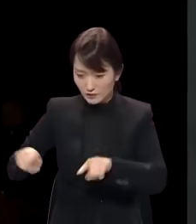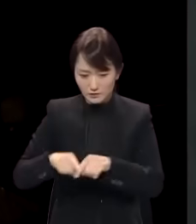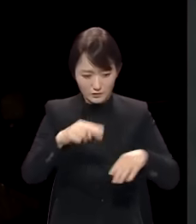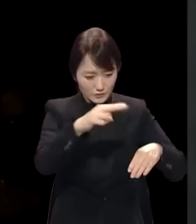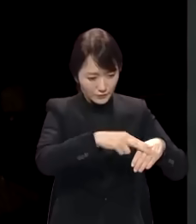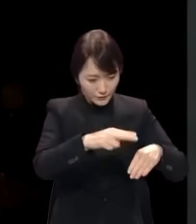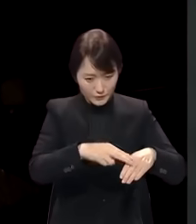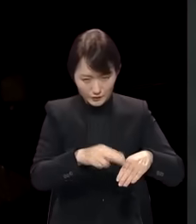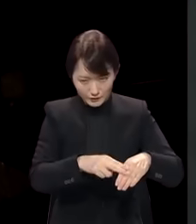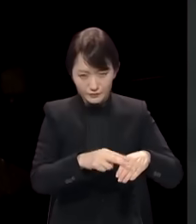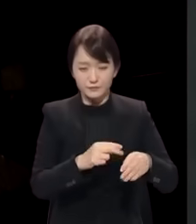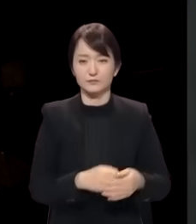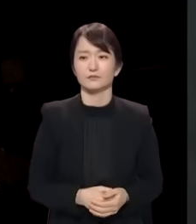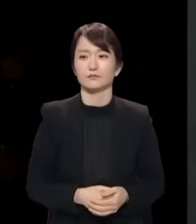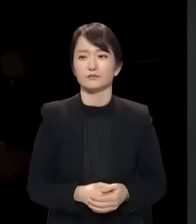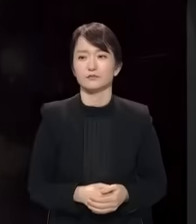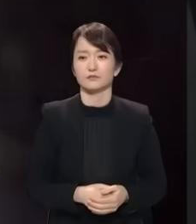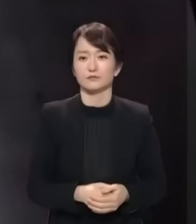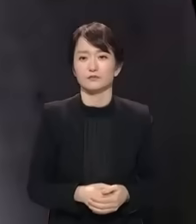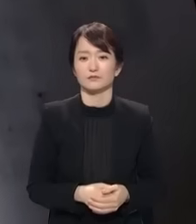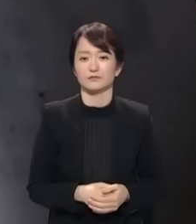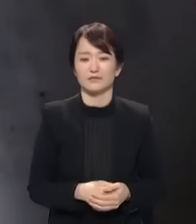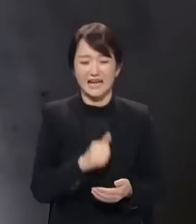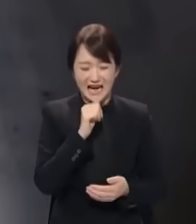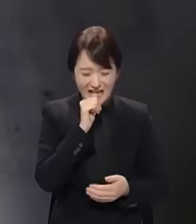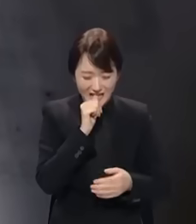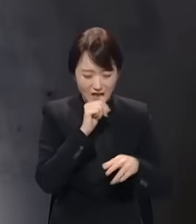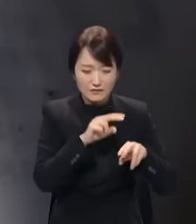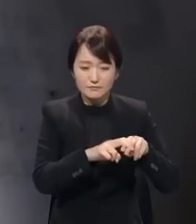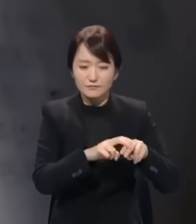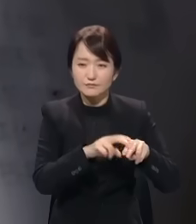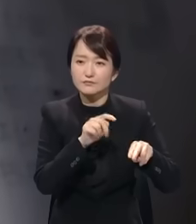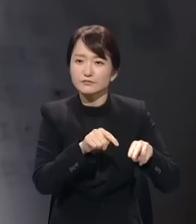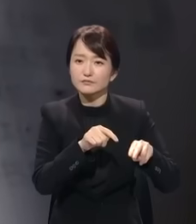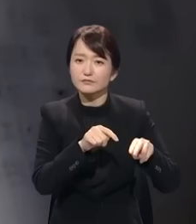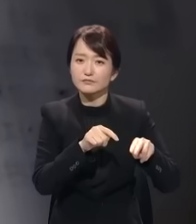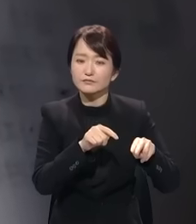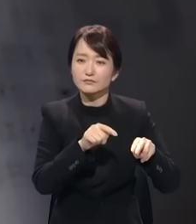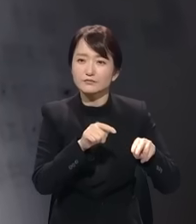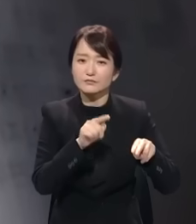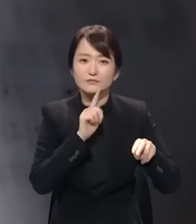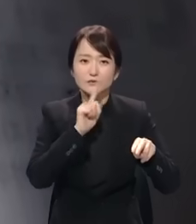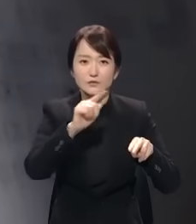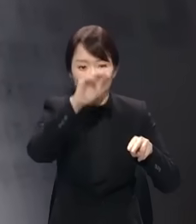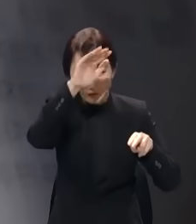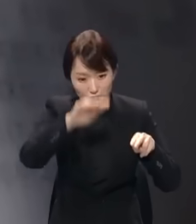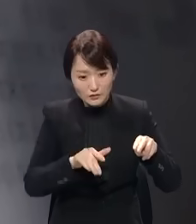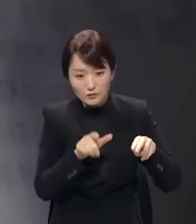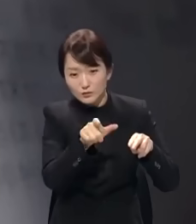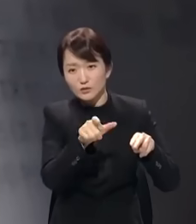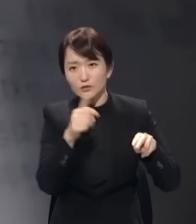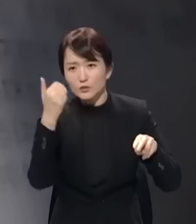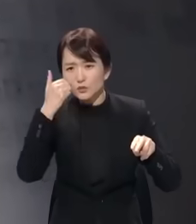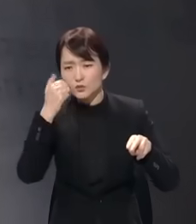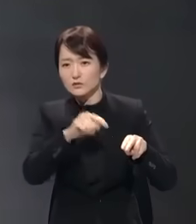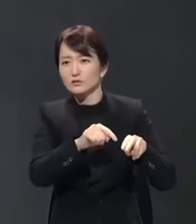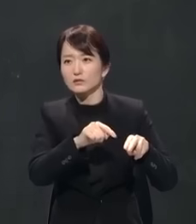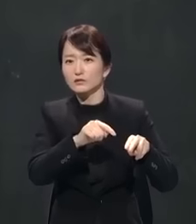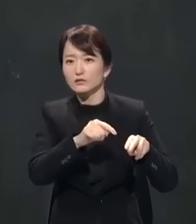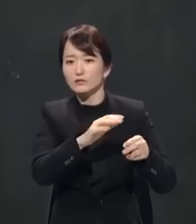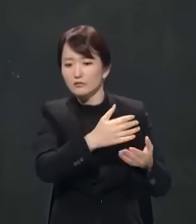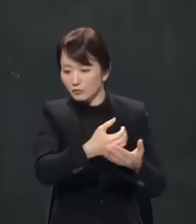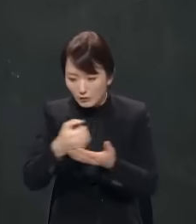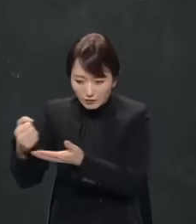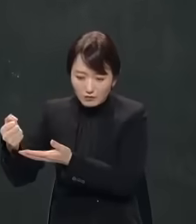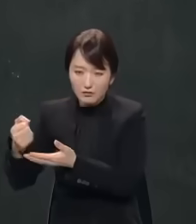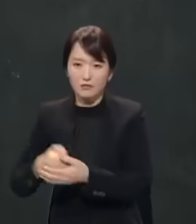취해놨는데 그 중에 하나가 철제 의자였답니다. 그래서 철제 의자도 이 신고서 내역에 들어가 있었는데 누군가가 그 철제 의자는